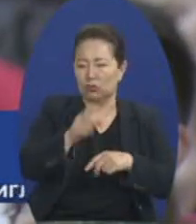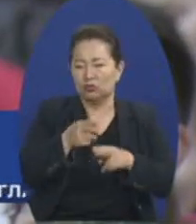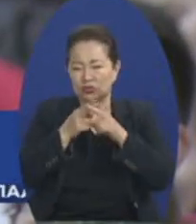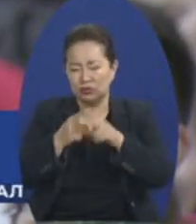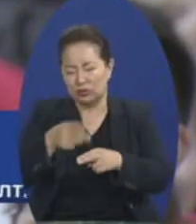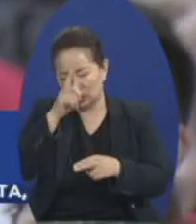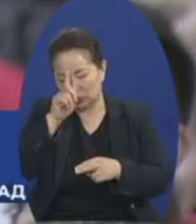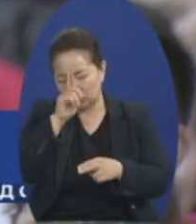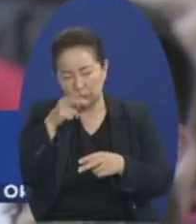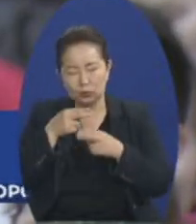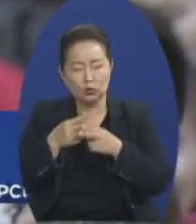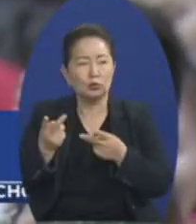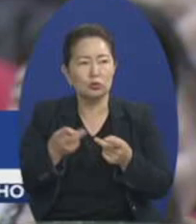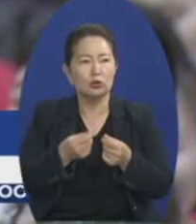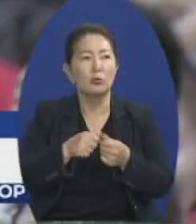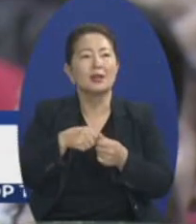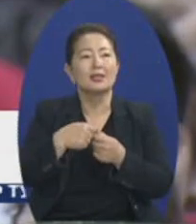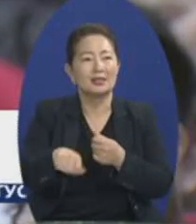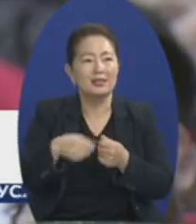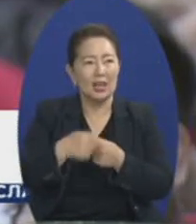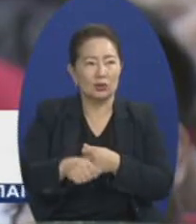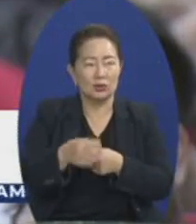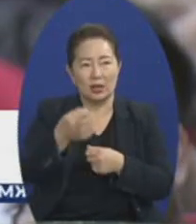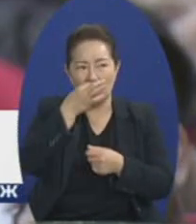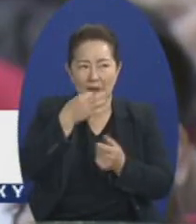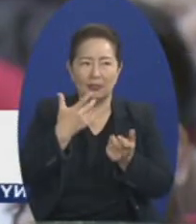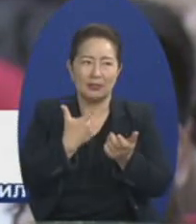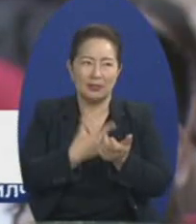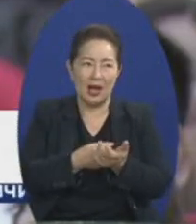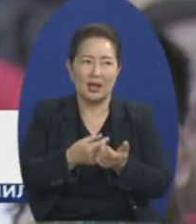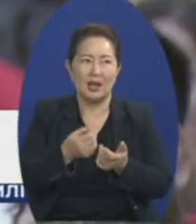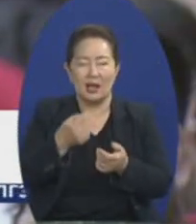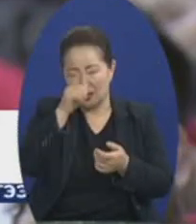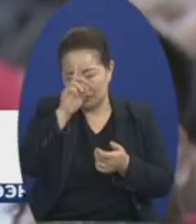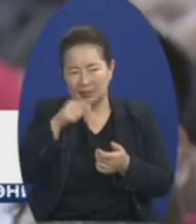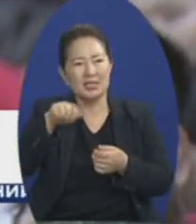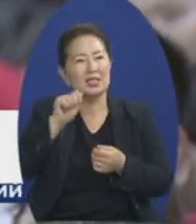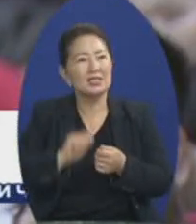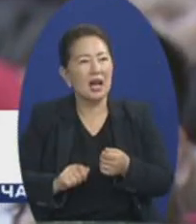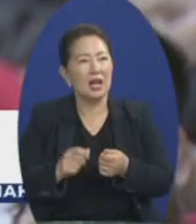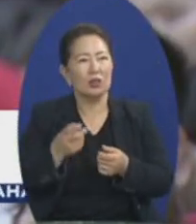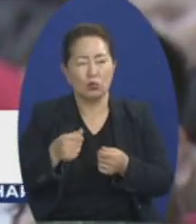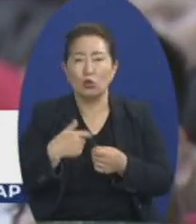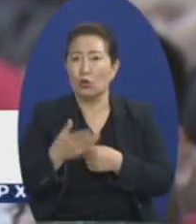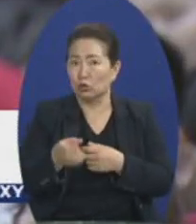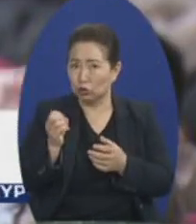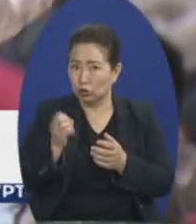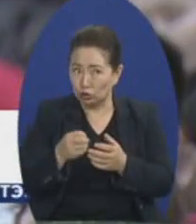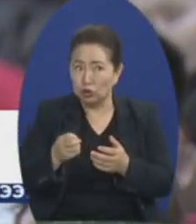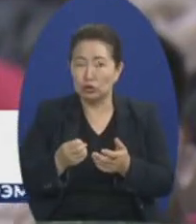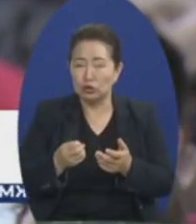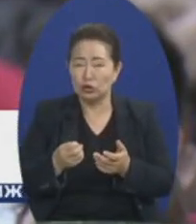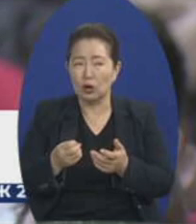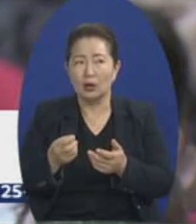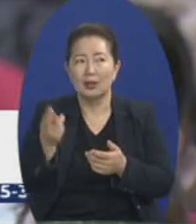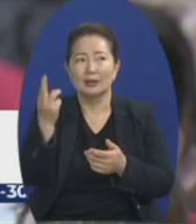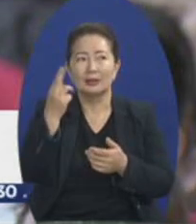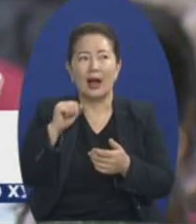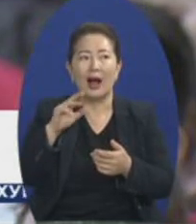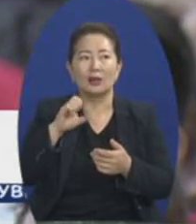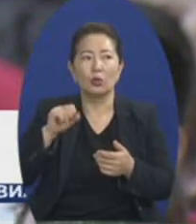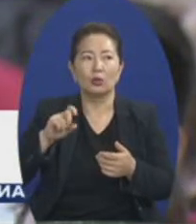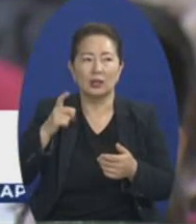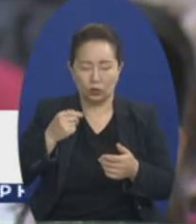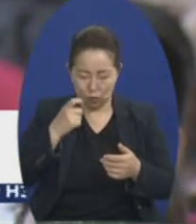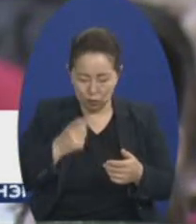эрүүл мэндийн тусламж үйлчилгээнд зарцуулагдах эм тариа эмчийн цалин өгөх ёстой гэж үг нь даатгуулагч маань